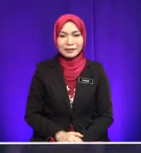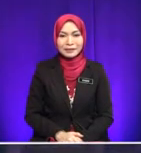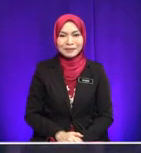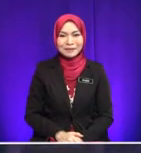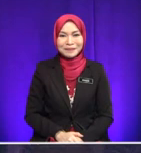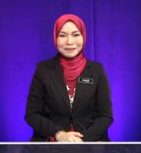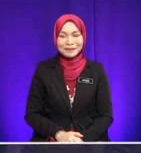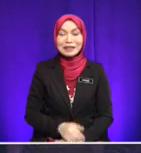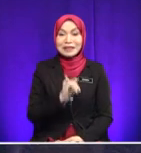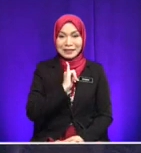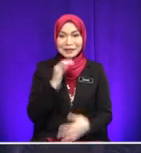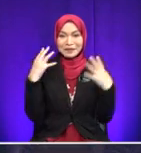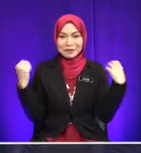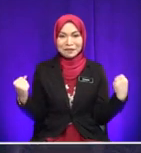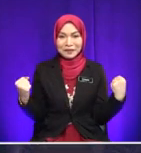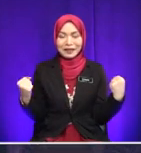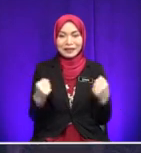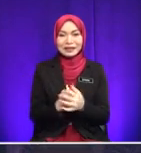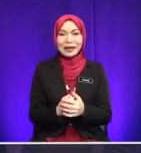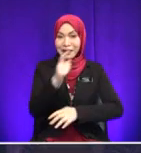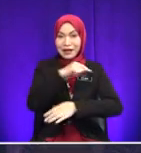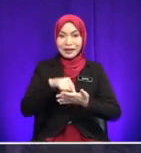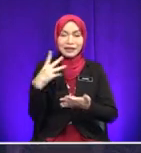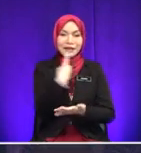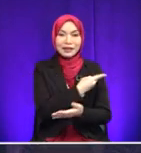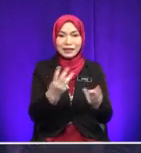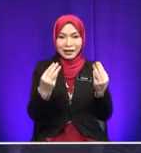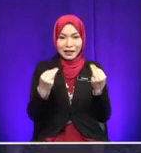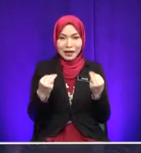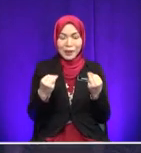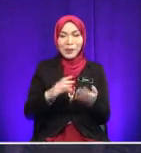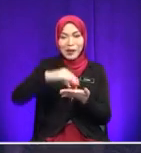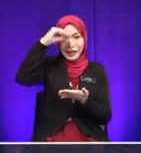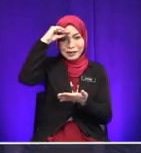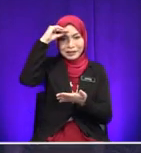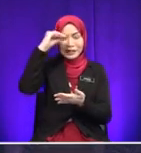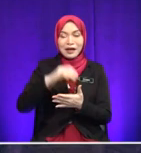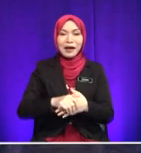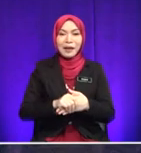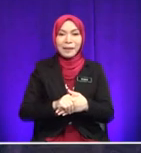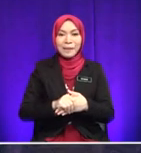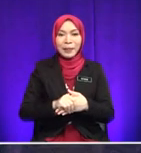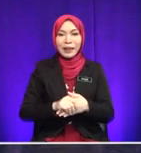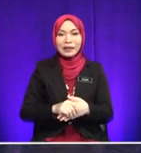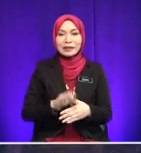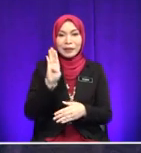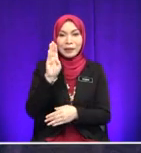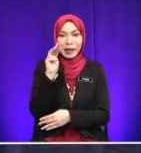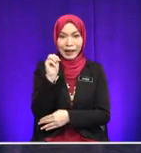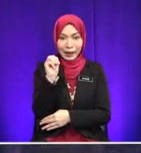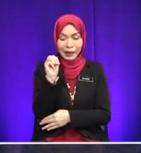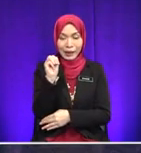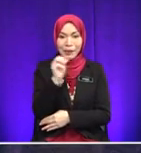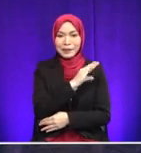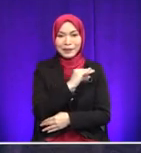hari ini, Cikgu. Kita nak belajar Bahasa Melayu ni, Cikgu. Betul? Tapi tak lengkaplah kalau sesi pembelajaran kita pada hari ini andai kata tiada murid-murid bersama